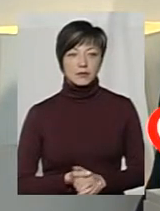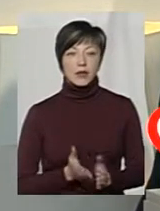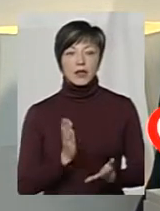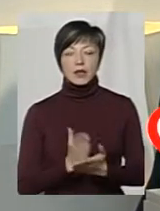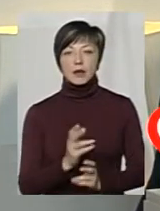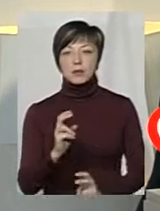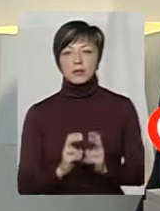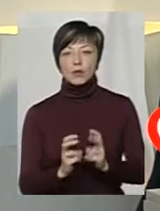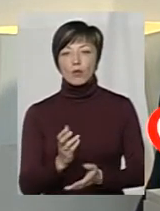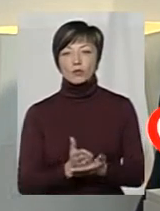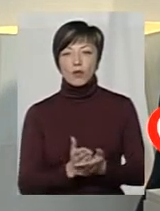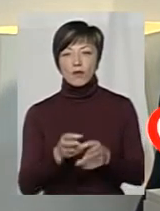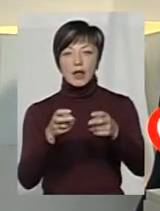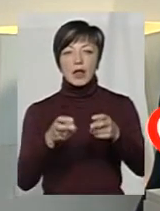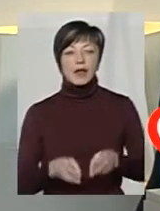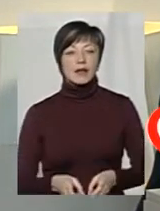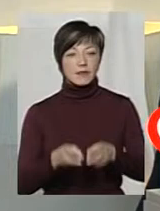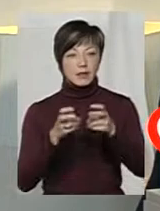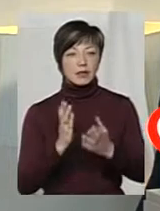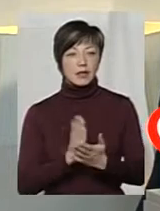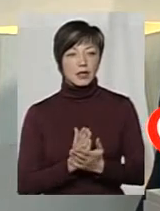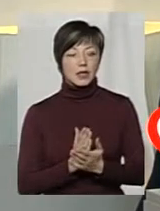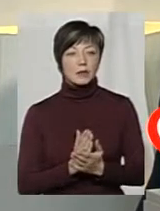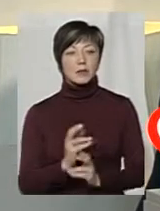підприємство, яке обслуговує ліфти, є підприємство, яке